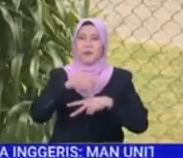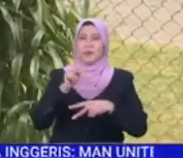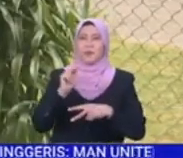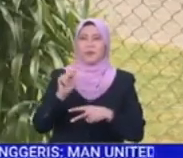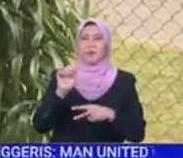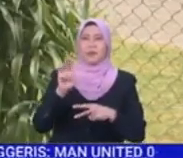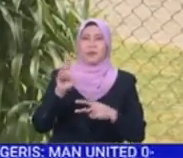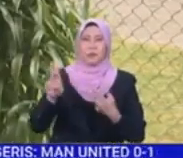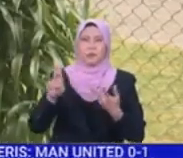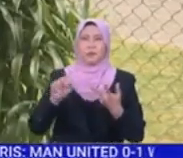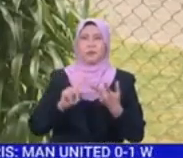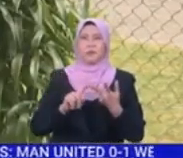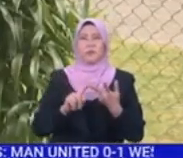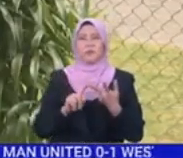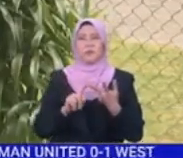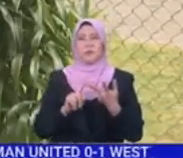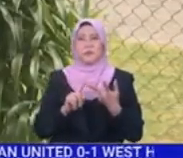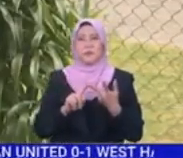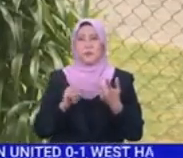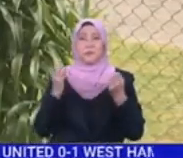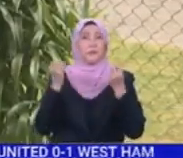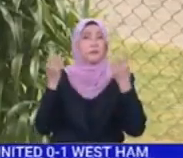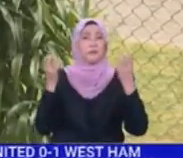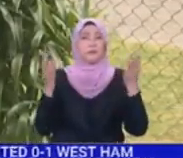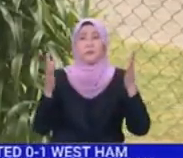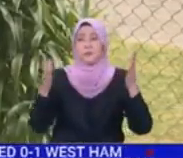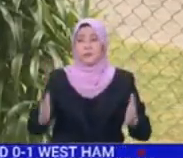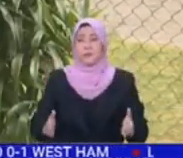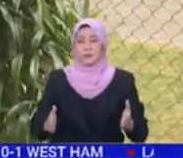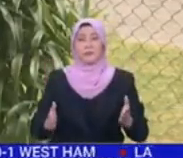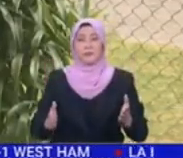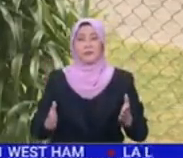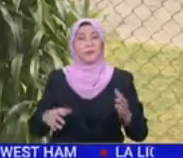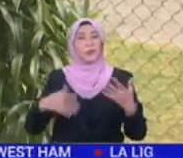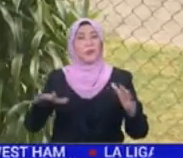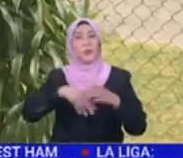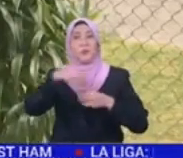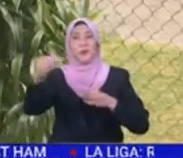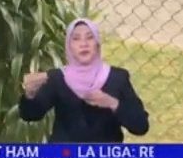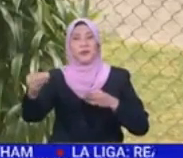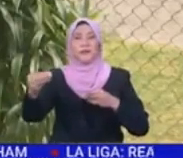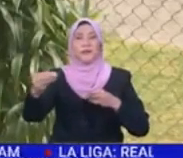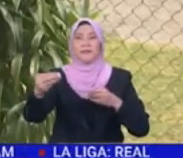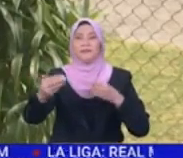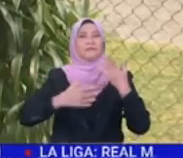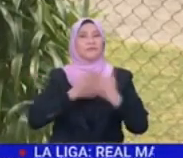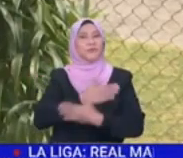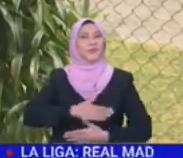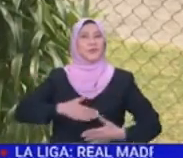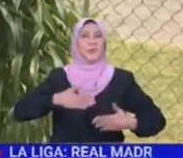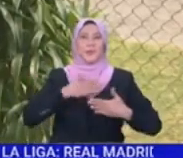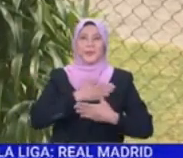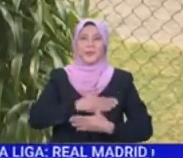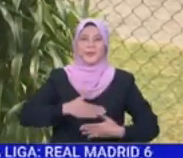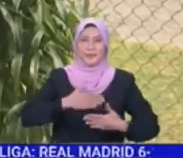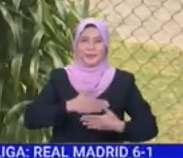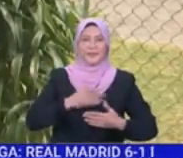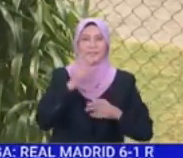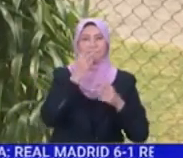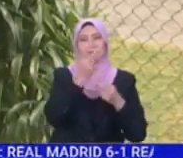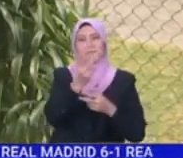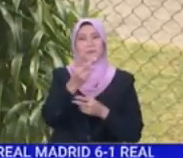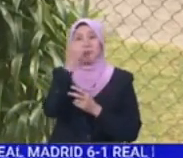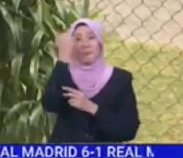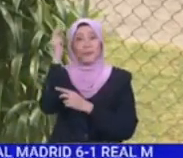di marang ni menampakkan semua penduduk-penduduk setempat telah keluar dan menikmati pelepasan yang telah